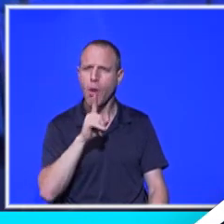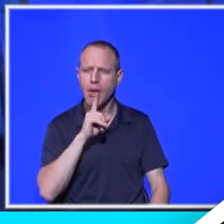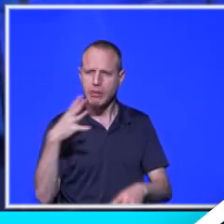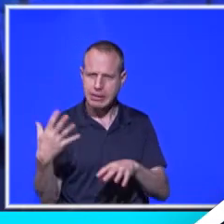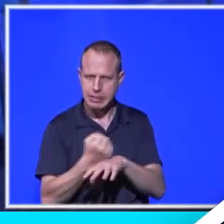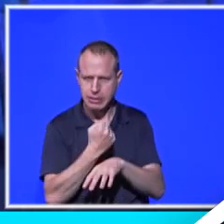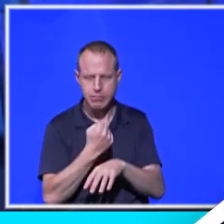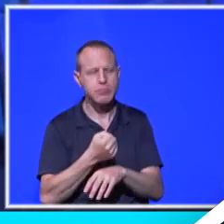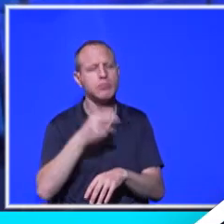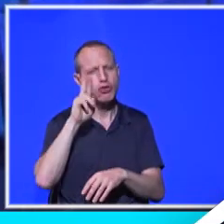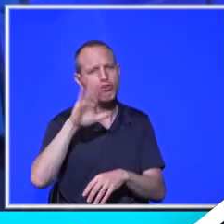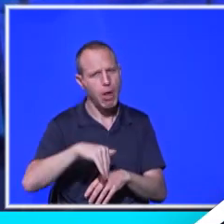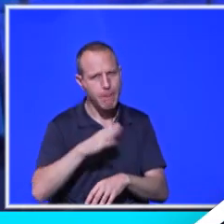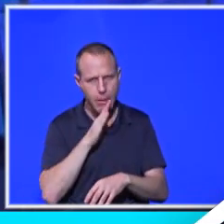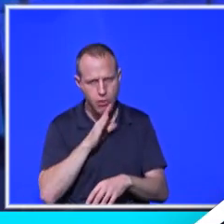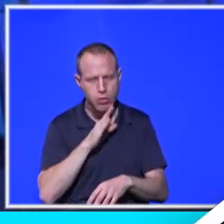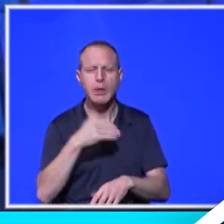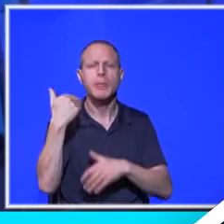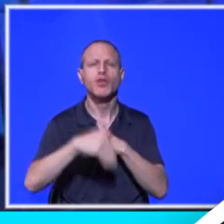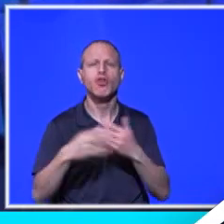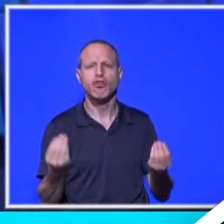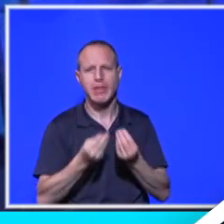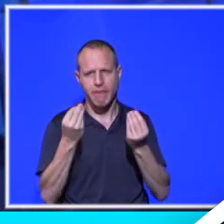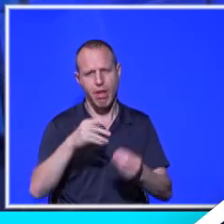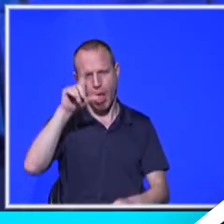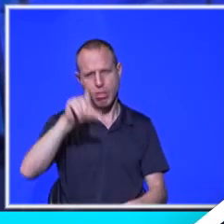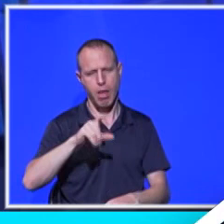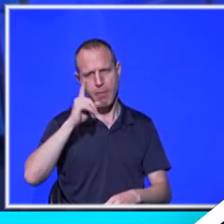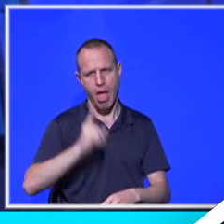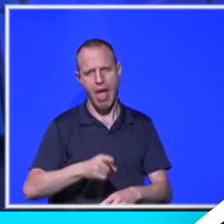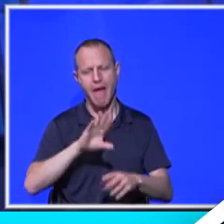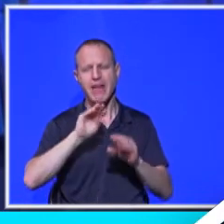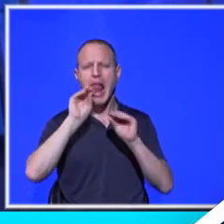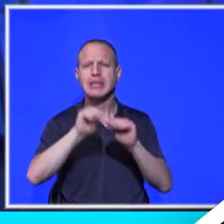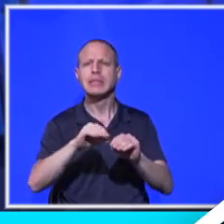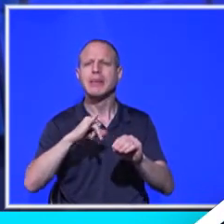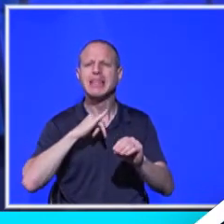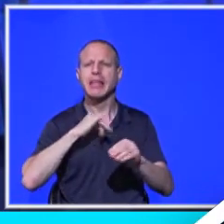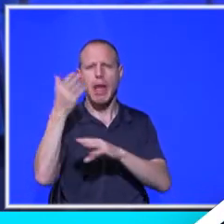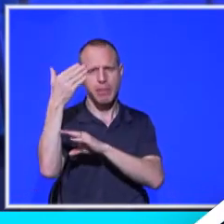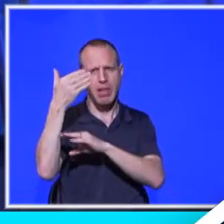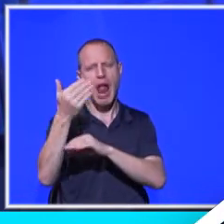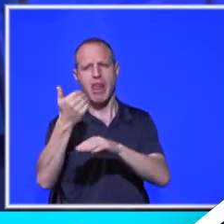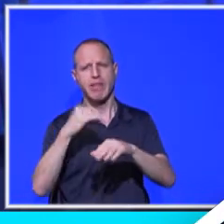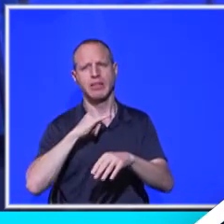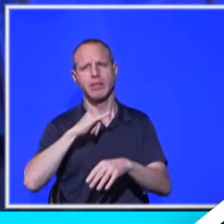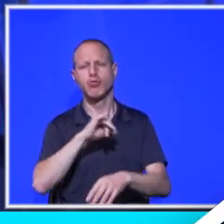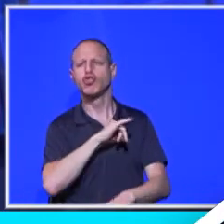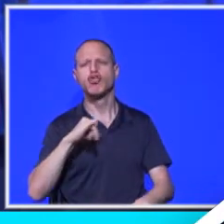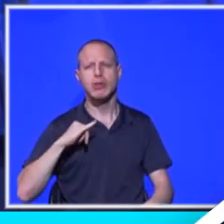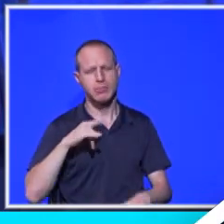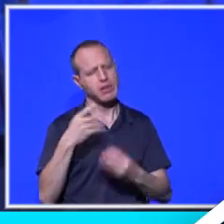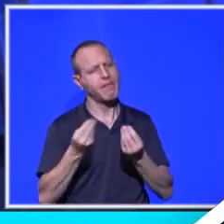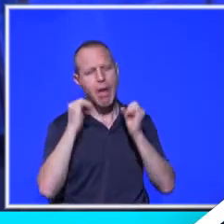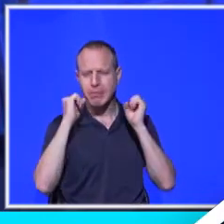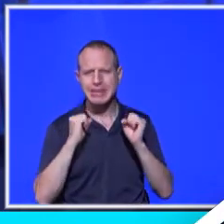הישגים, יש גם בעיות. בסופו של דבר, בן אדם חייב לשים את ענייני המדינה לפני ענייניו האישיים. זה דבר בסיסי,